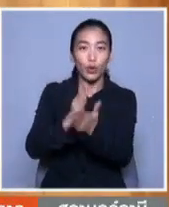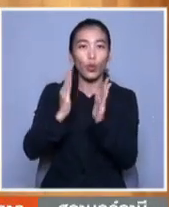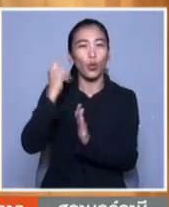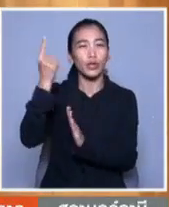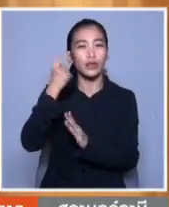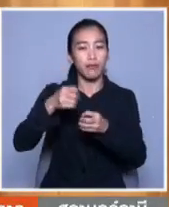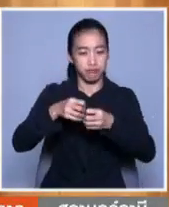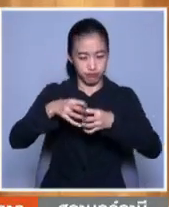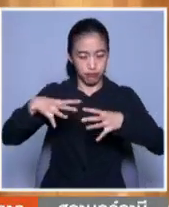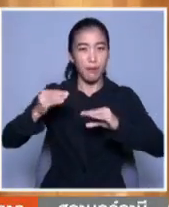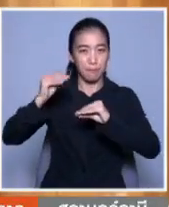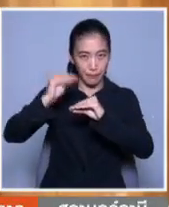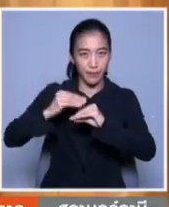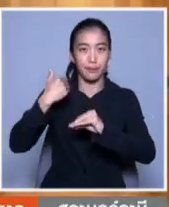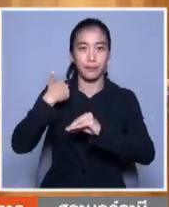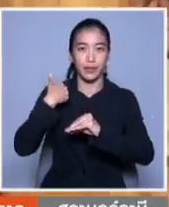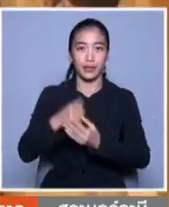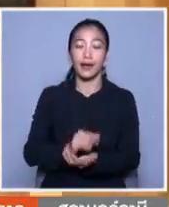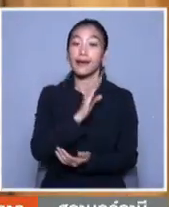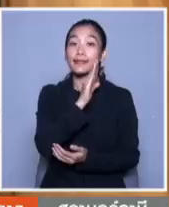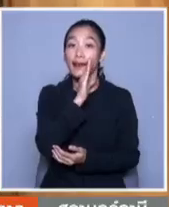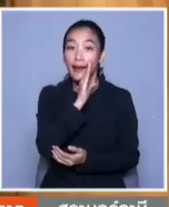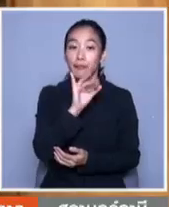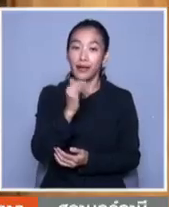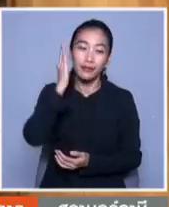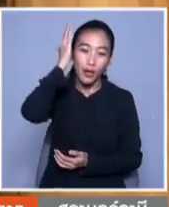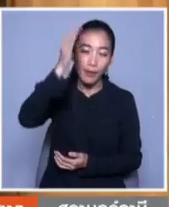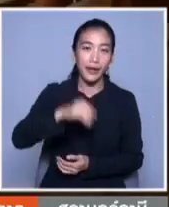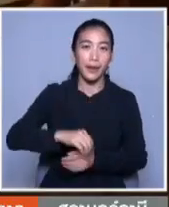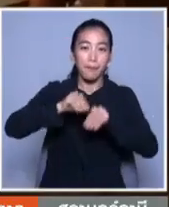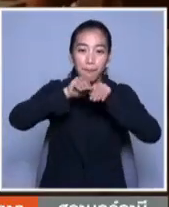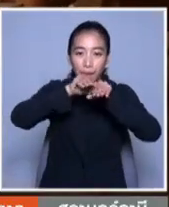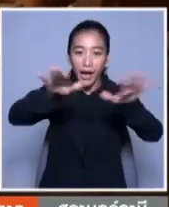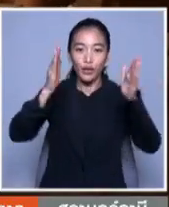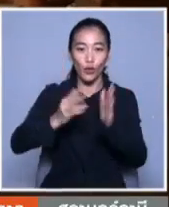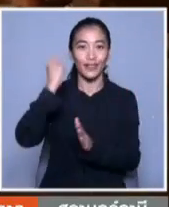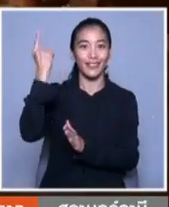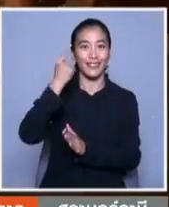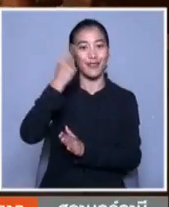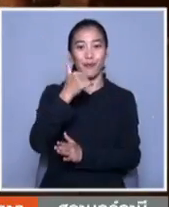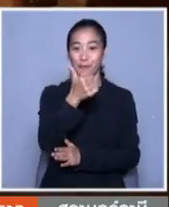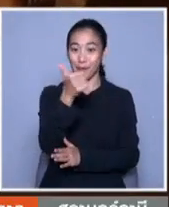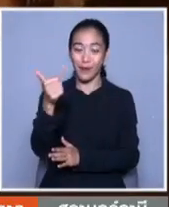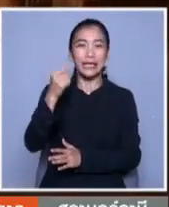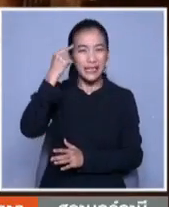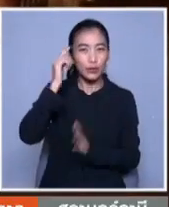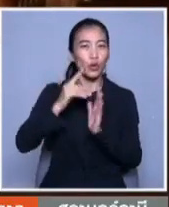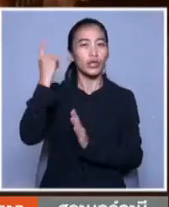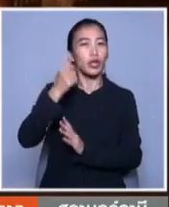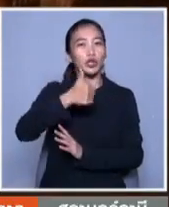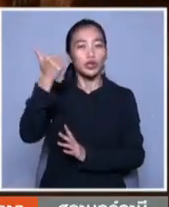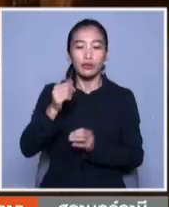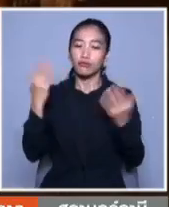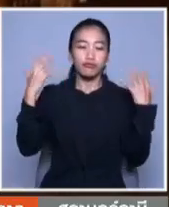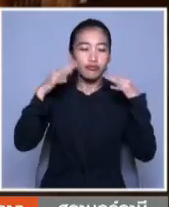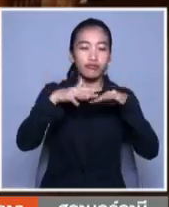ธรรมดานะคะเชื่อว่าเมื่อมีการประกาศให้มีการท่องเที่ยวนักท่องเที่ยวก็น่าจะเพิ่มมากขึ้นไปอีกค่ะที่ผ่านมาส